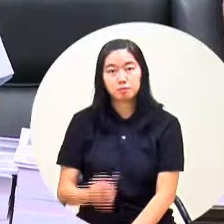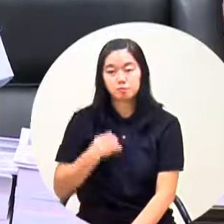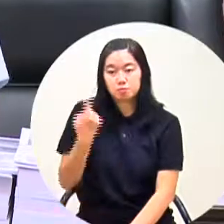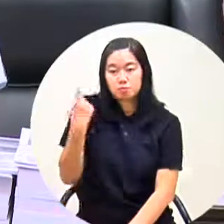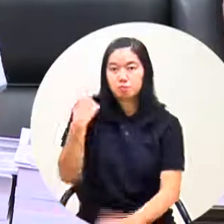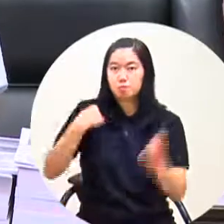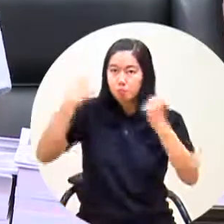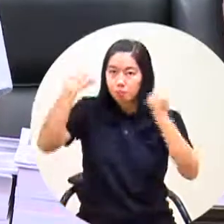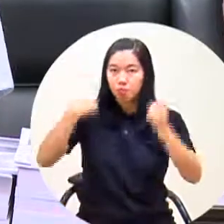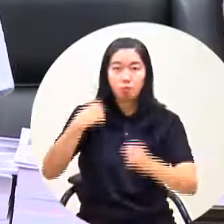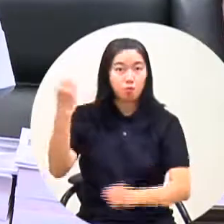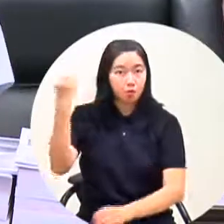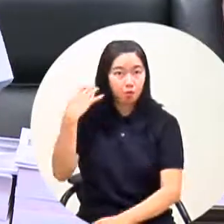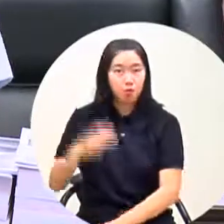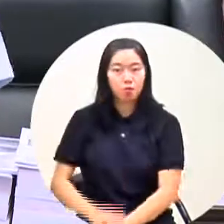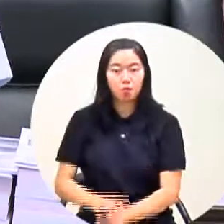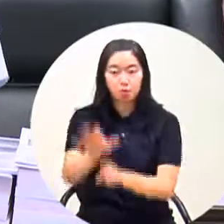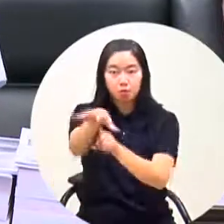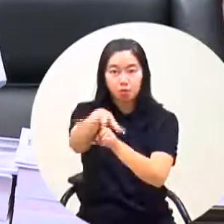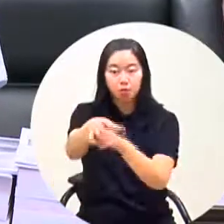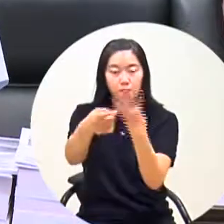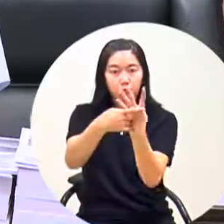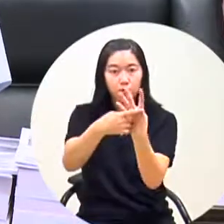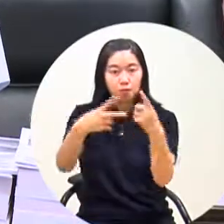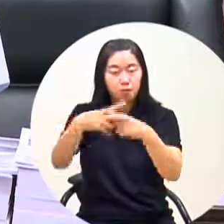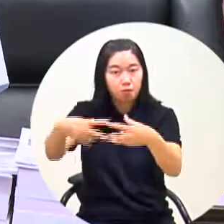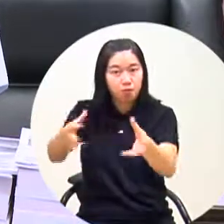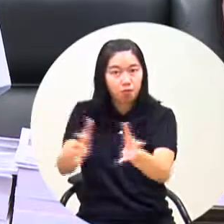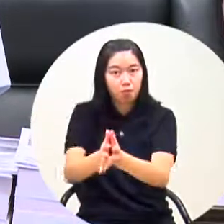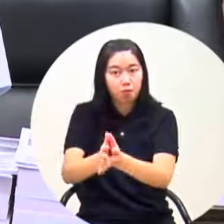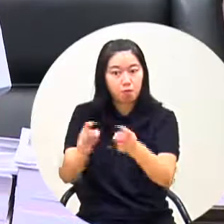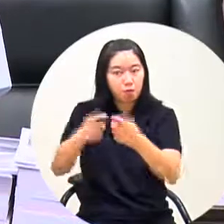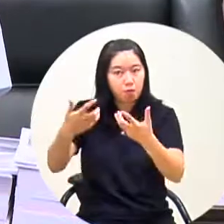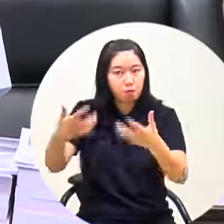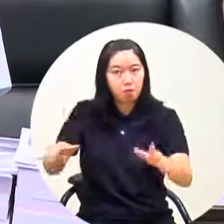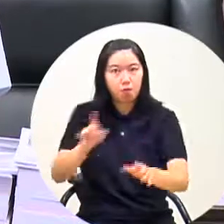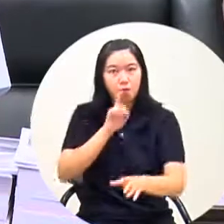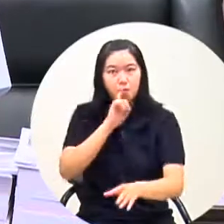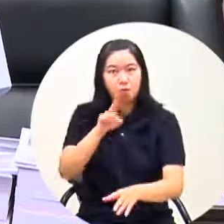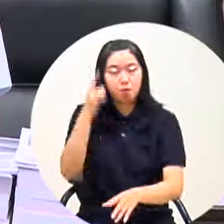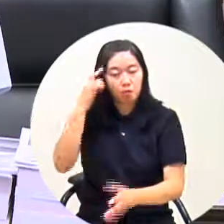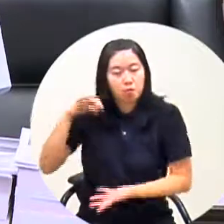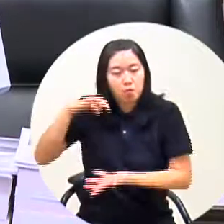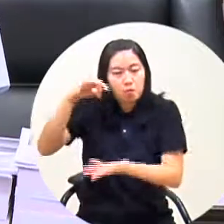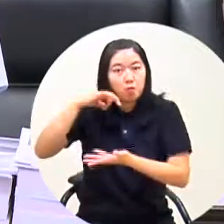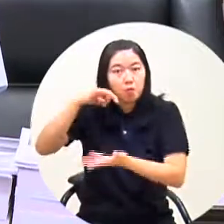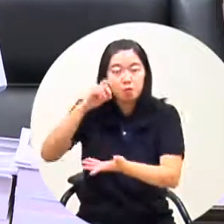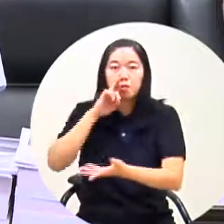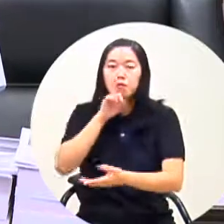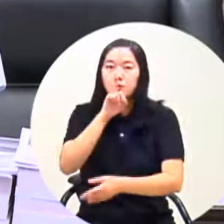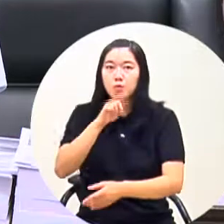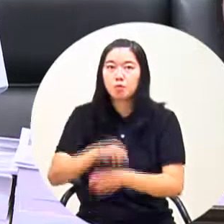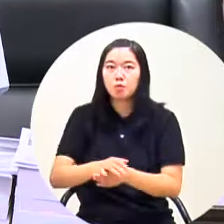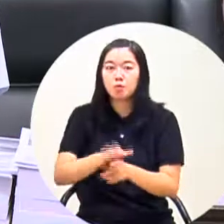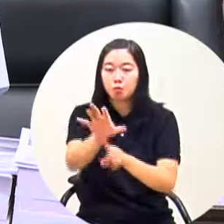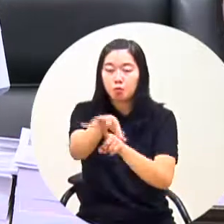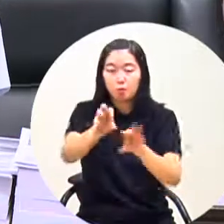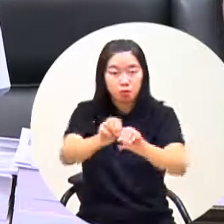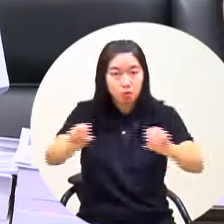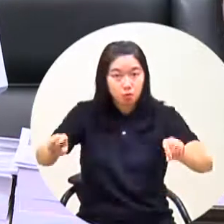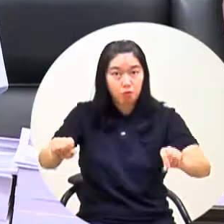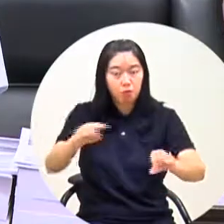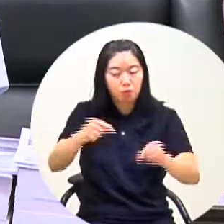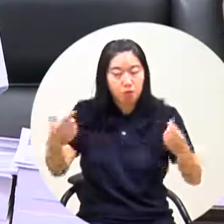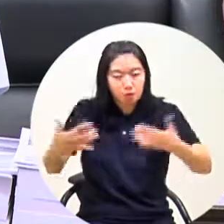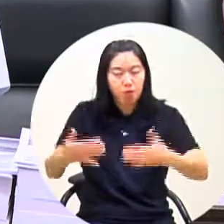安农业小组吼，真侪人对安个农业的代志吼，提出一寡农地用的问题啦吼。那么